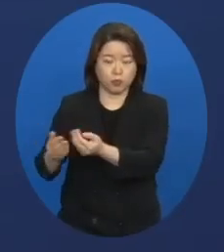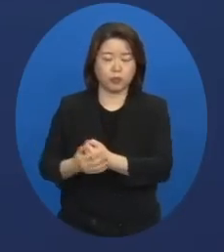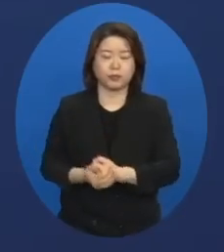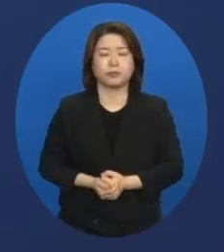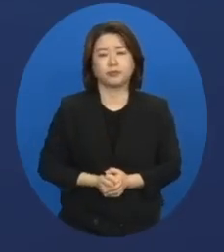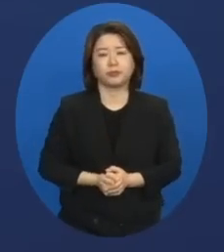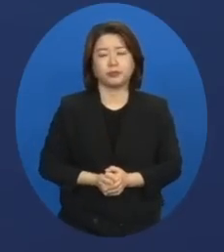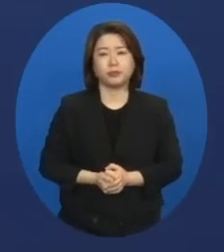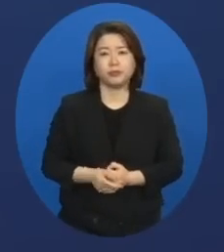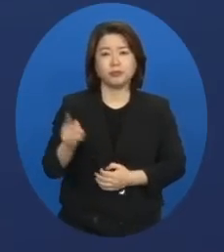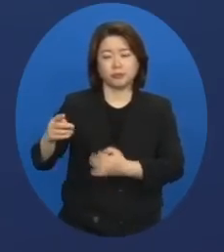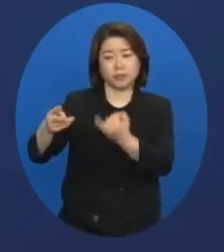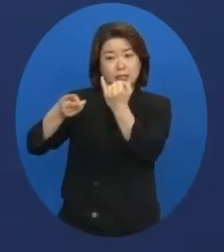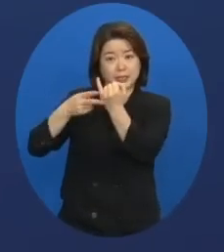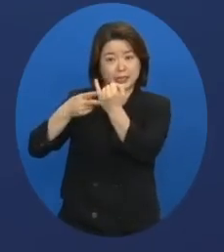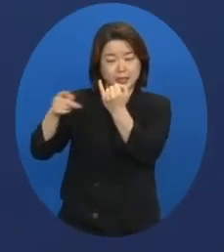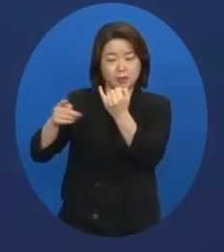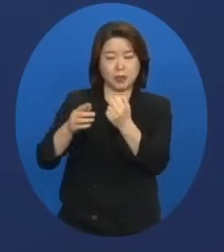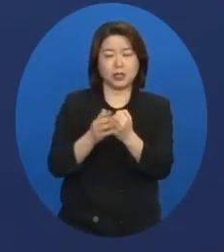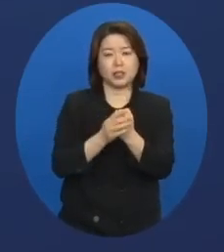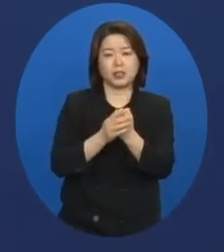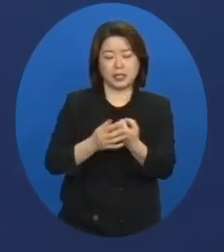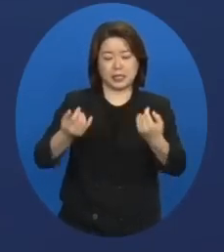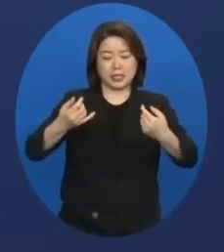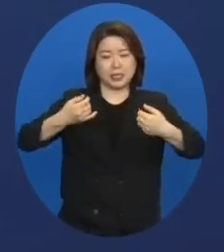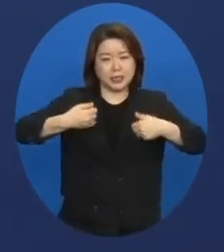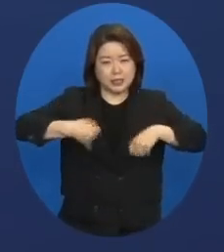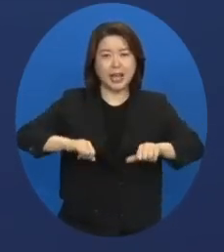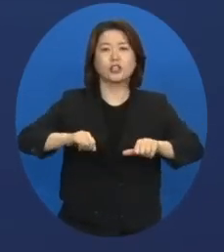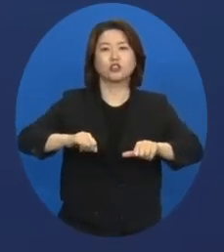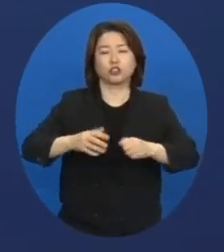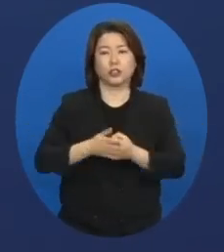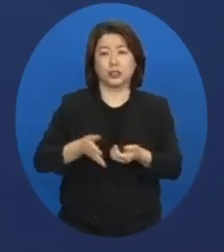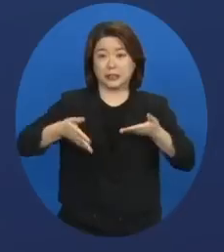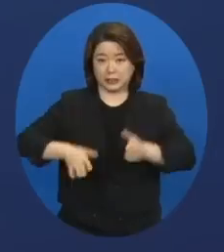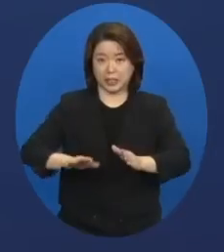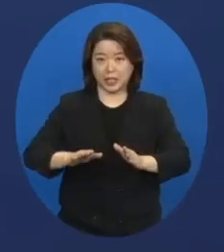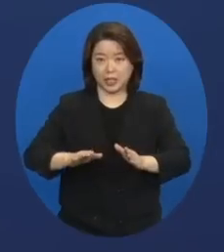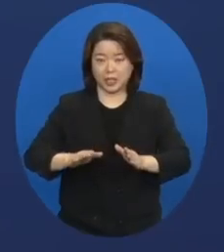그 며느리 다말이 쌍둥이를 낳게 되는데 그